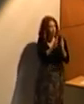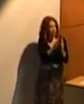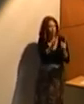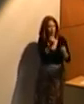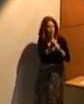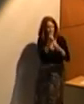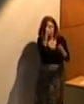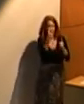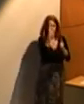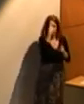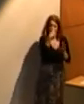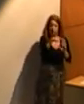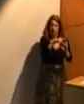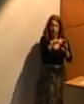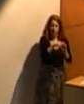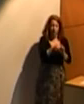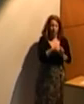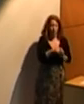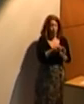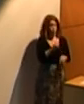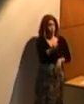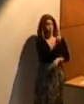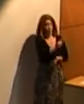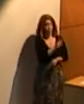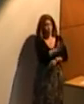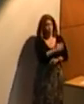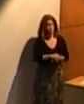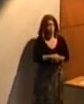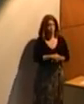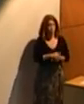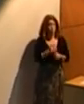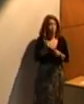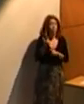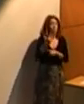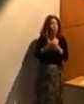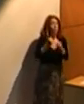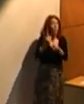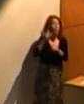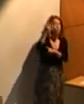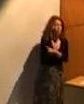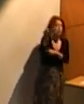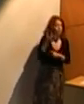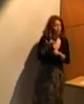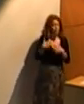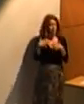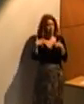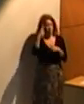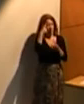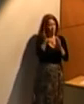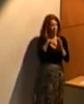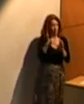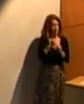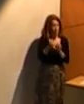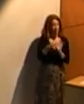rapport entre science et éthique sera plutôt dans les années qui viennent un rabot un rapport de deux collaborations